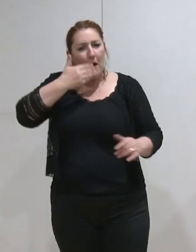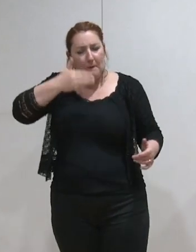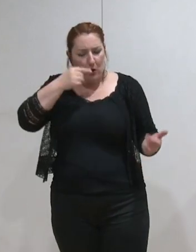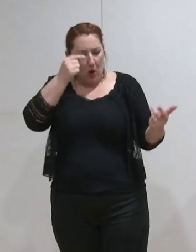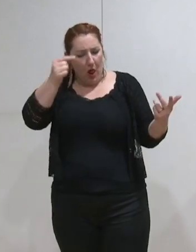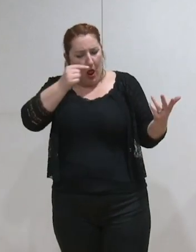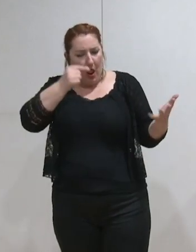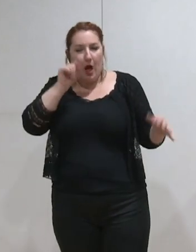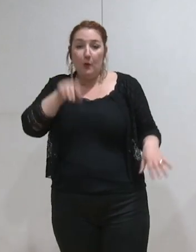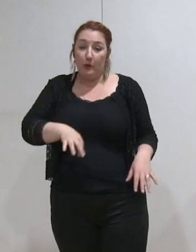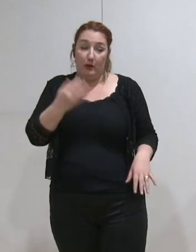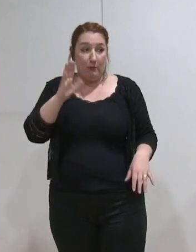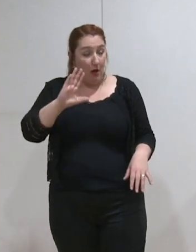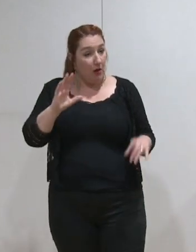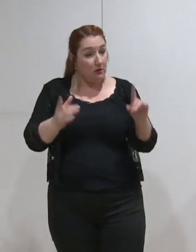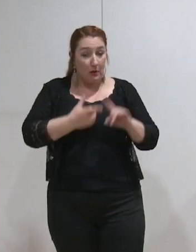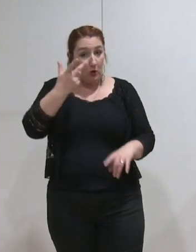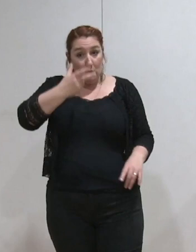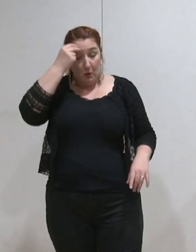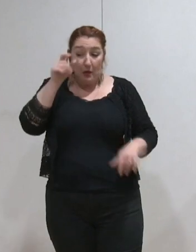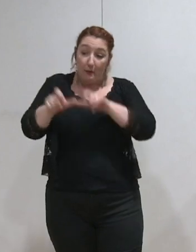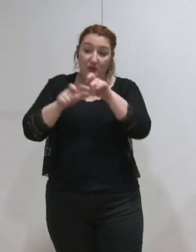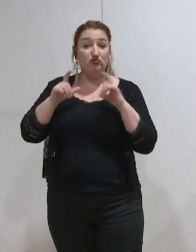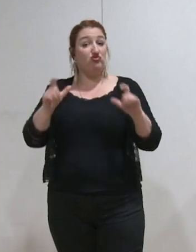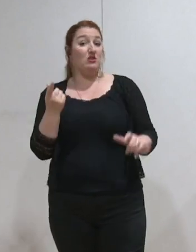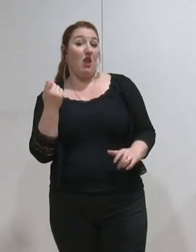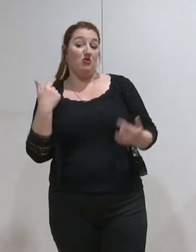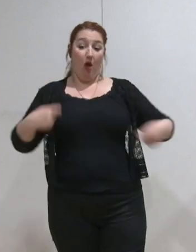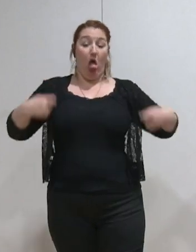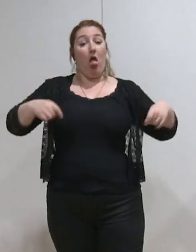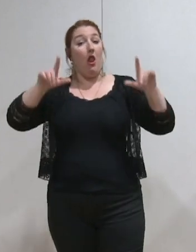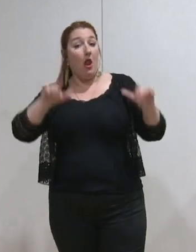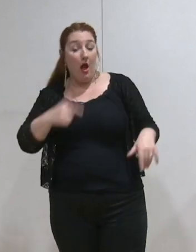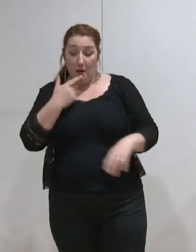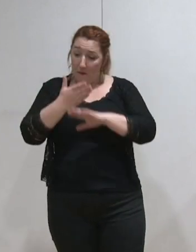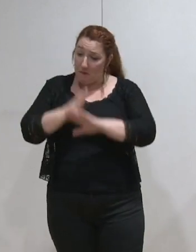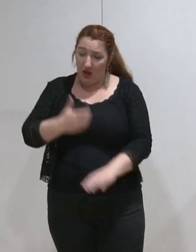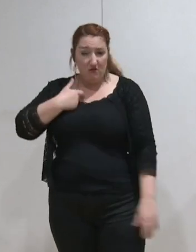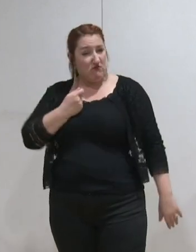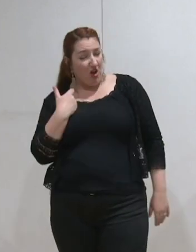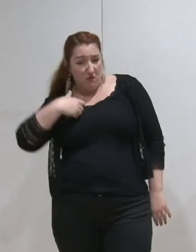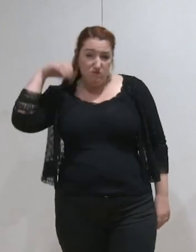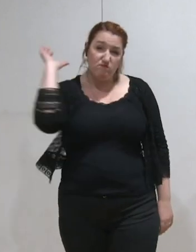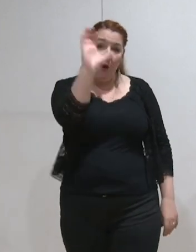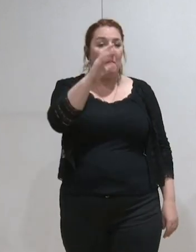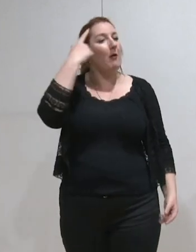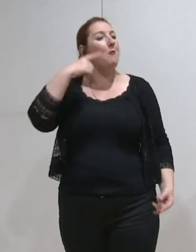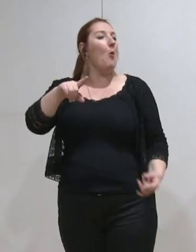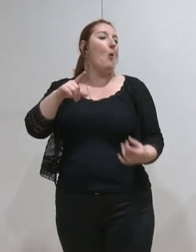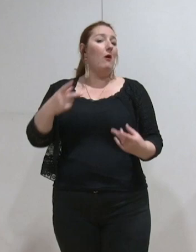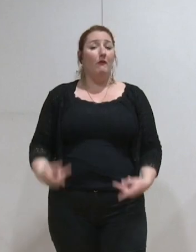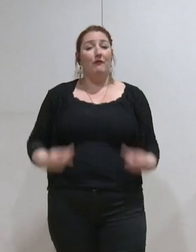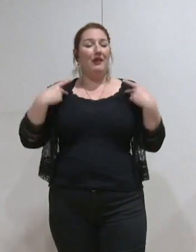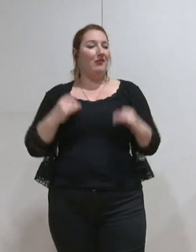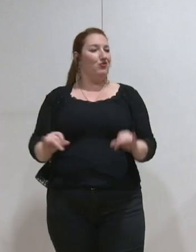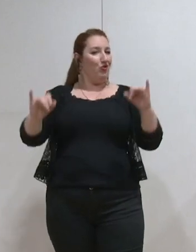comprenez aussi qu'il y a aussi des gens ceux qui ont la chance de pouvoir le faire ils sont ils sont prêts à mettre un paquet de pognons pour vivre le plus tranquillement